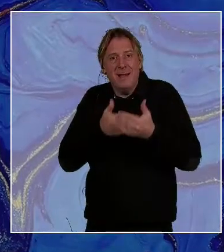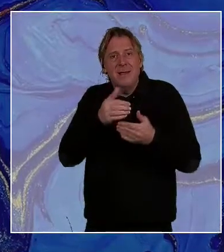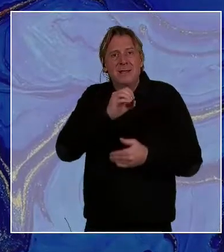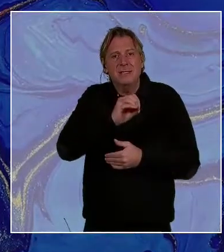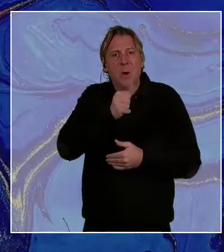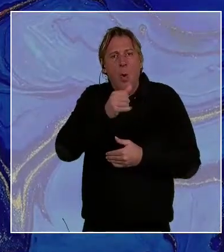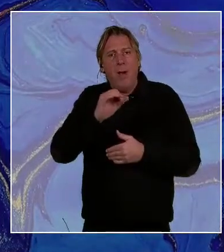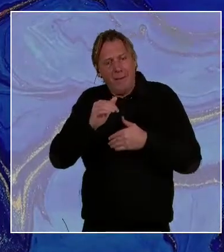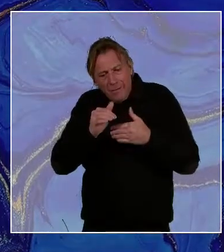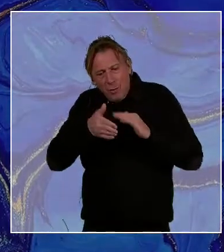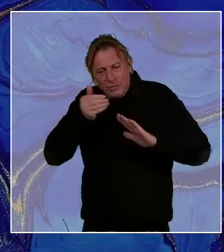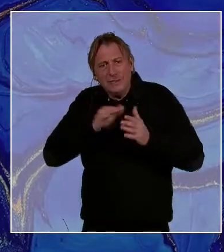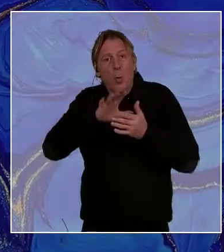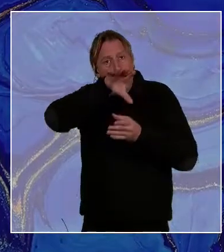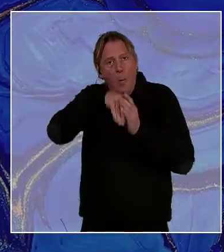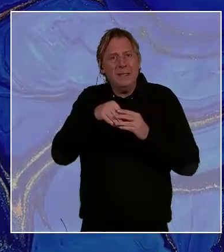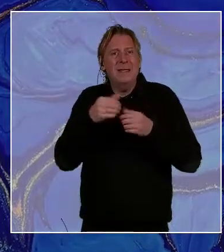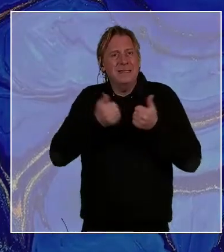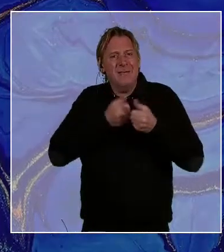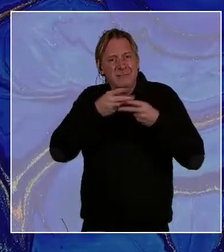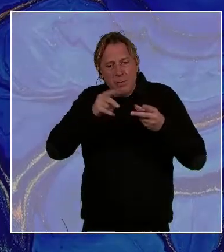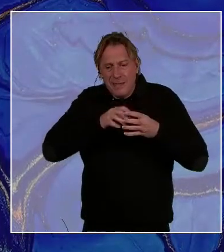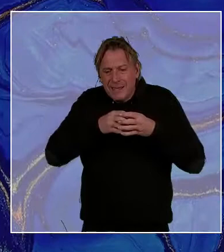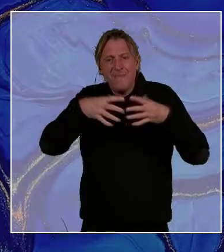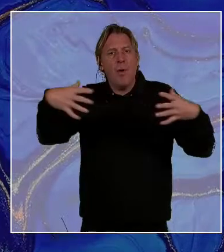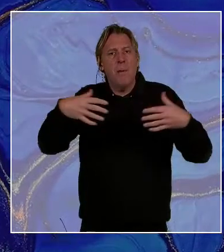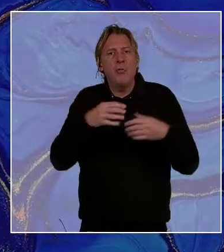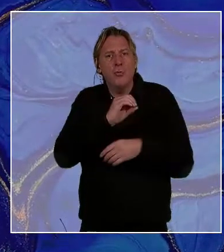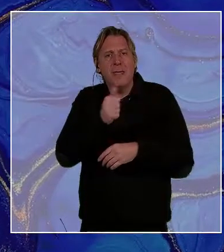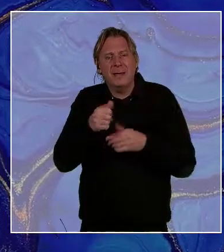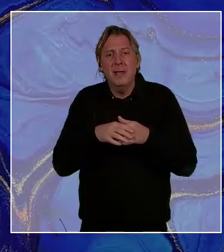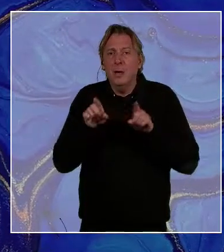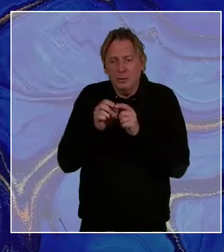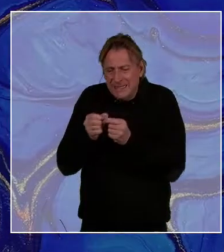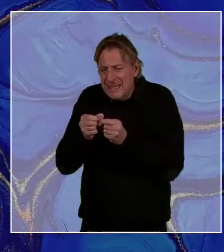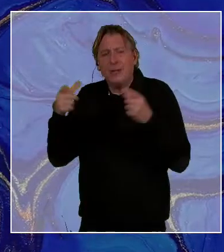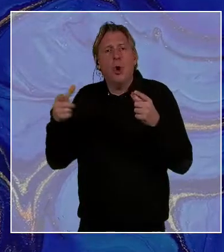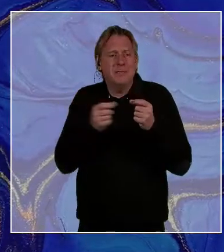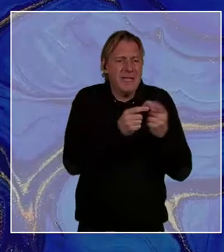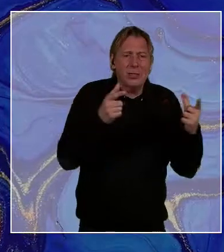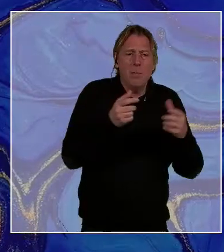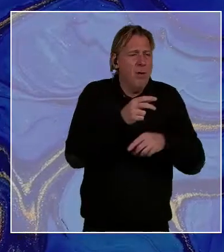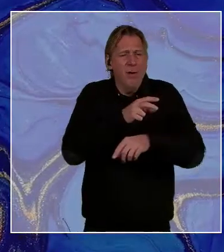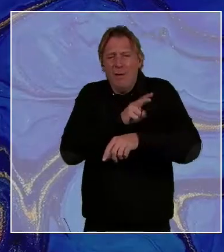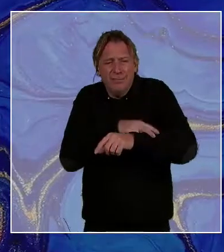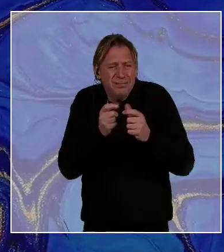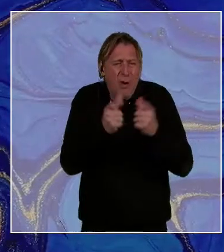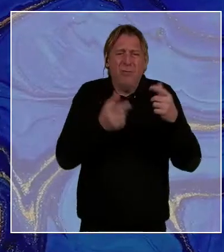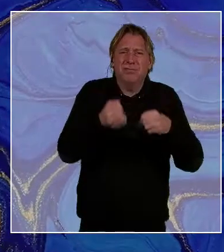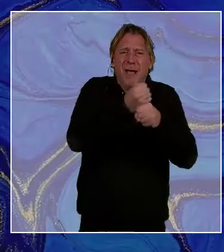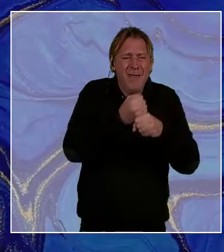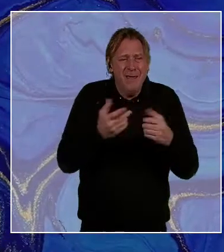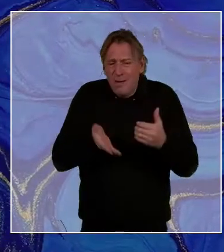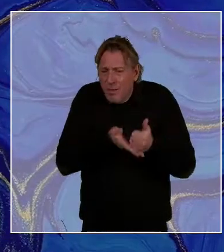dans les services publics. Il y a également des investissements dans les start-up, dans toutes sortes de projets sociétaux. Et